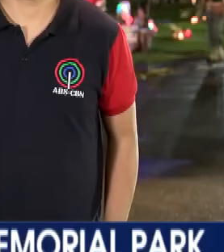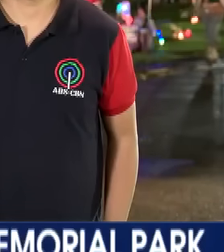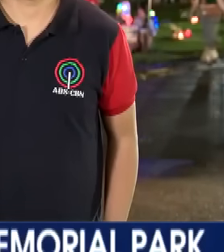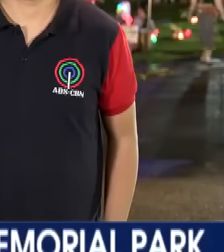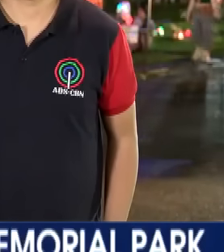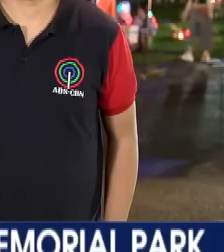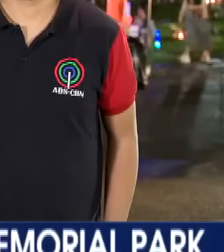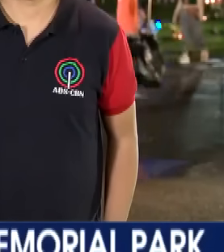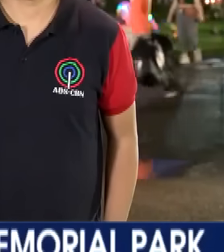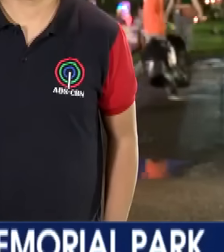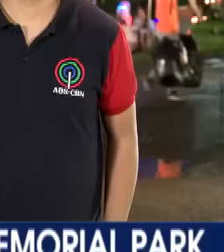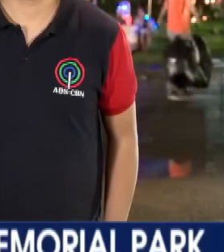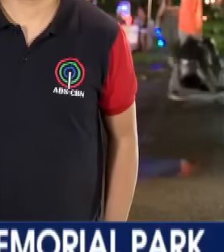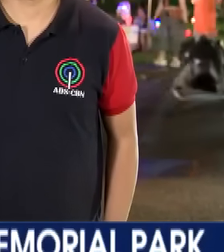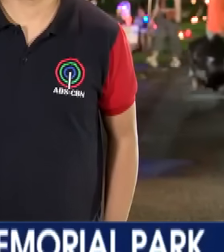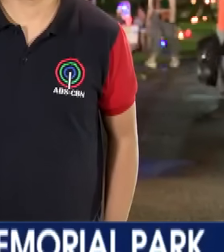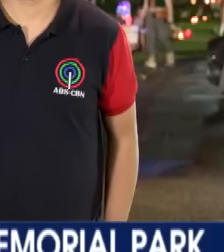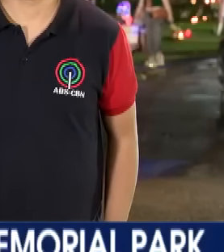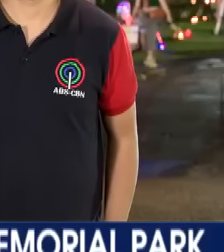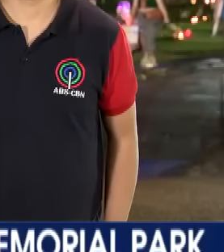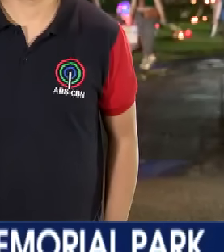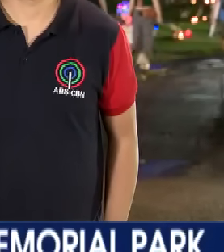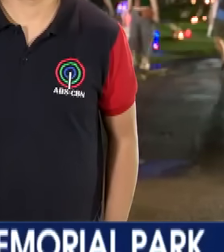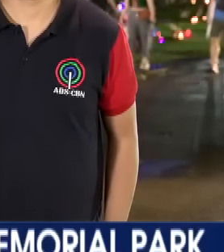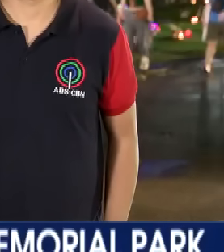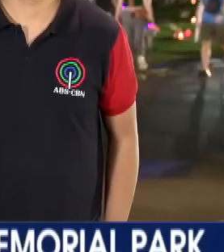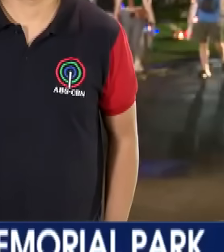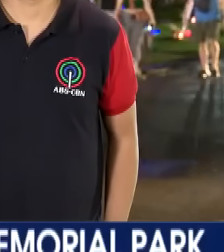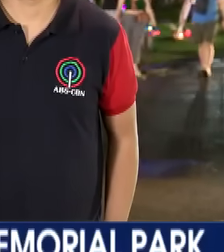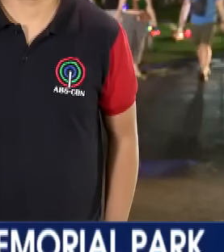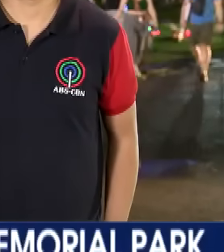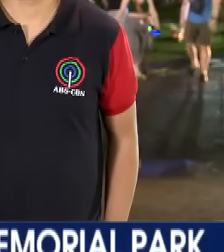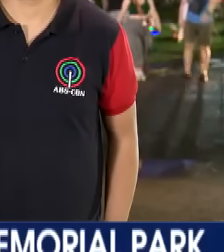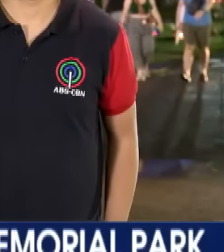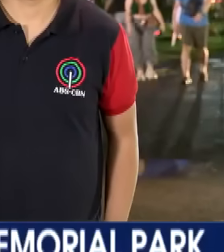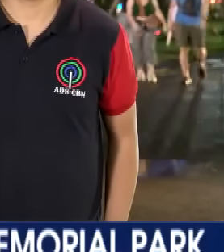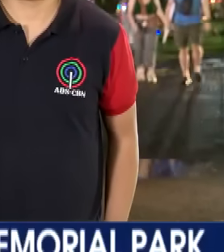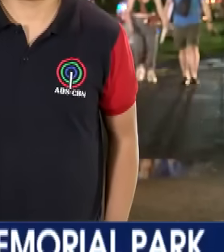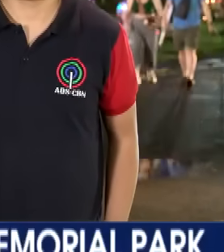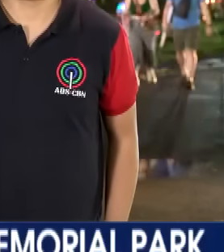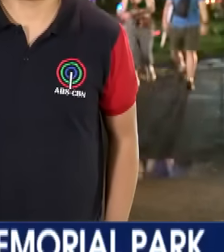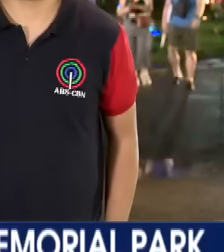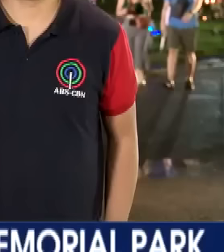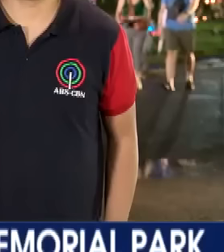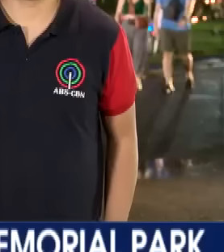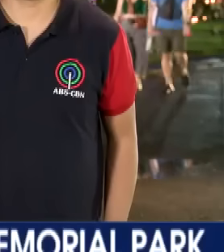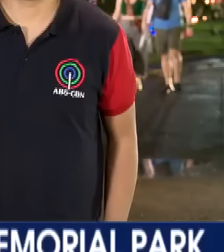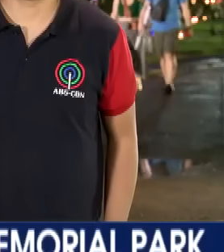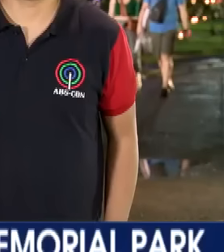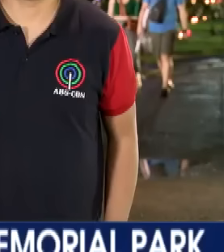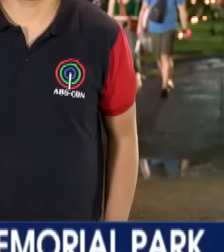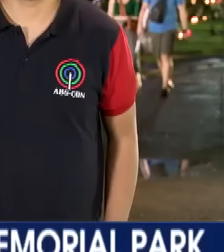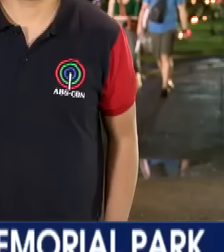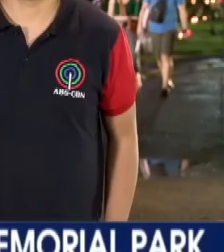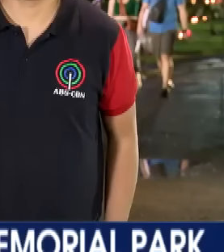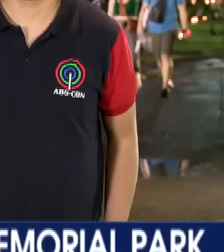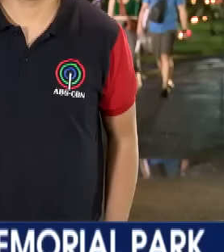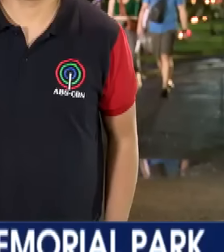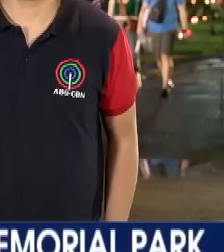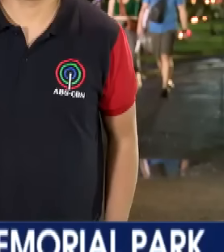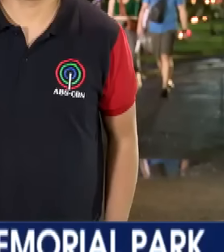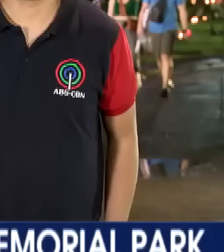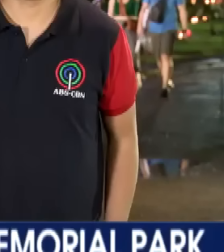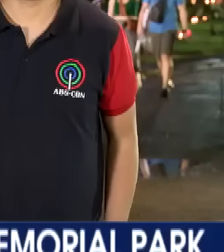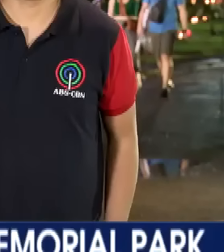si Jervis Manahan. At sa Loyola Memorial Park, sa Marikina, si Adrian Ayalin. At sa libingan